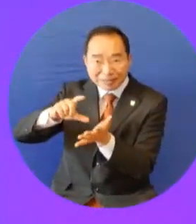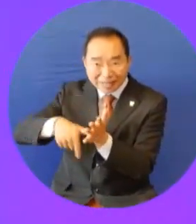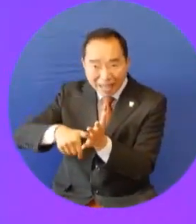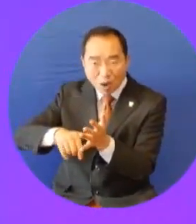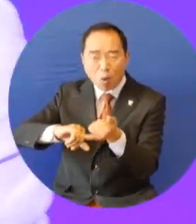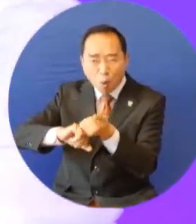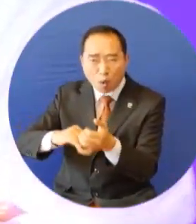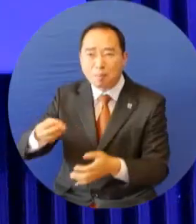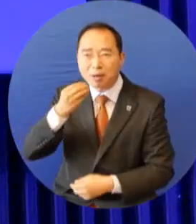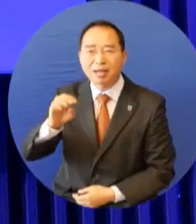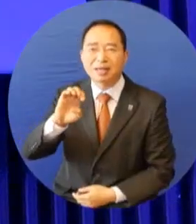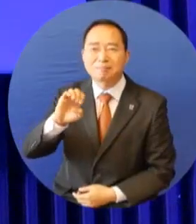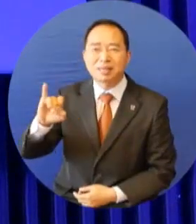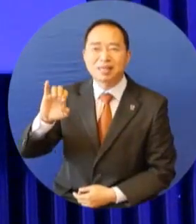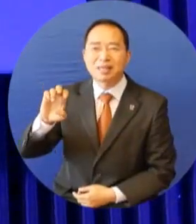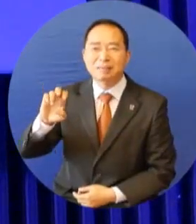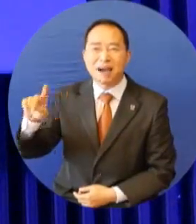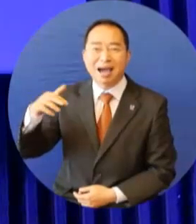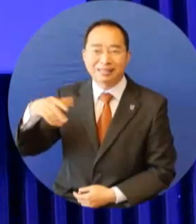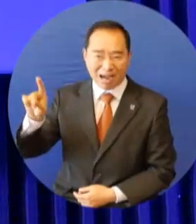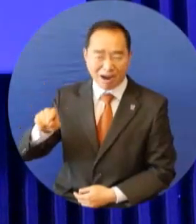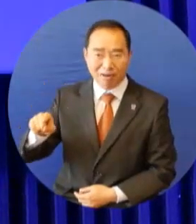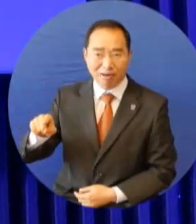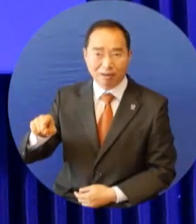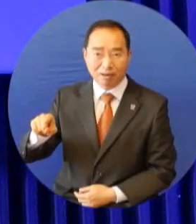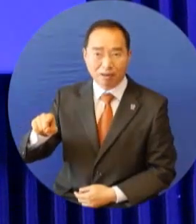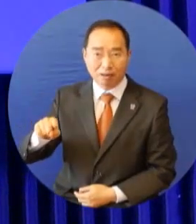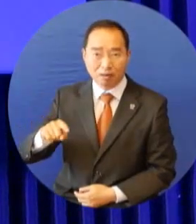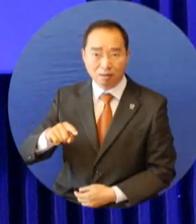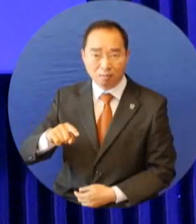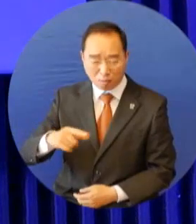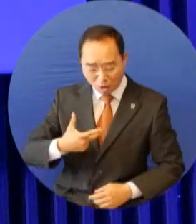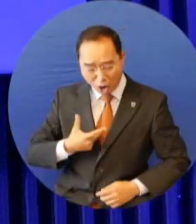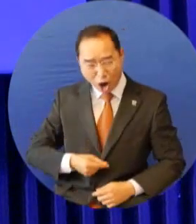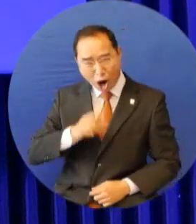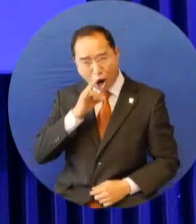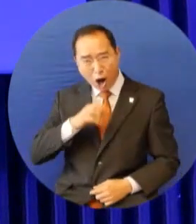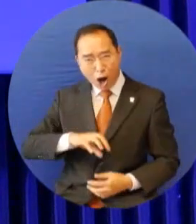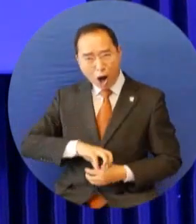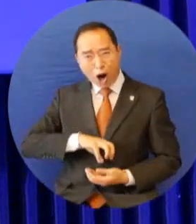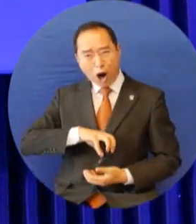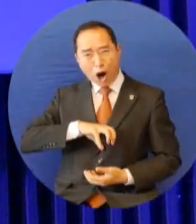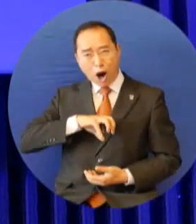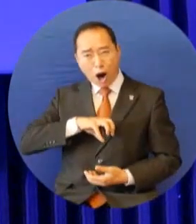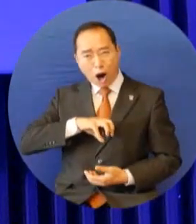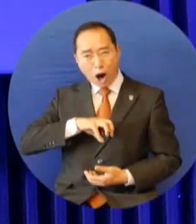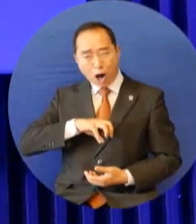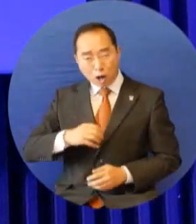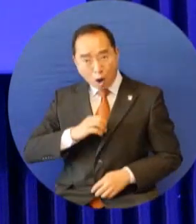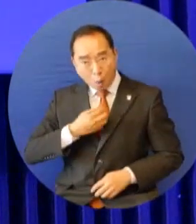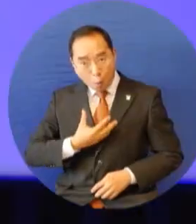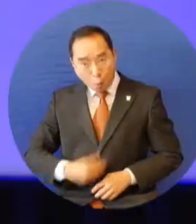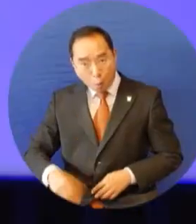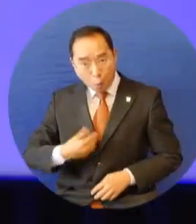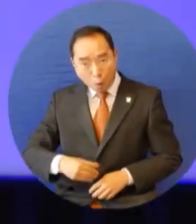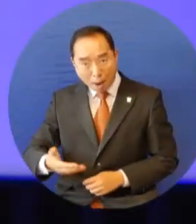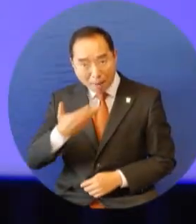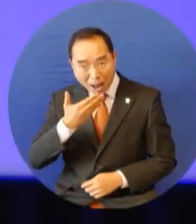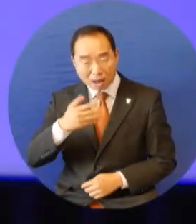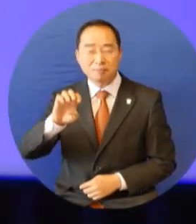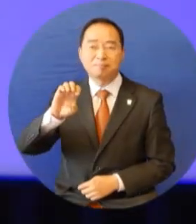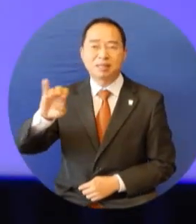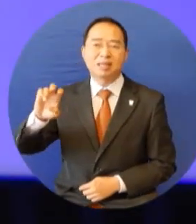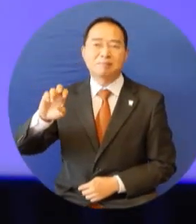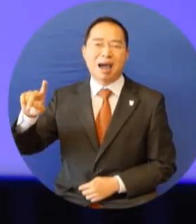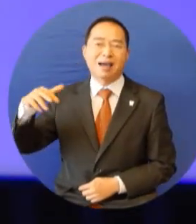꼭 들어가지. 쌓여있던 거를 배출해내는 역할을 하는 거예요. 겨우 내에 쌓여있던 거를. 이 지상에서